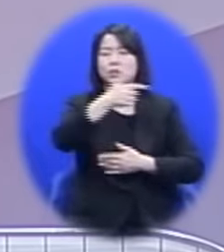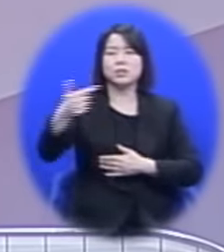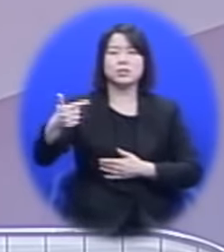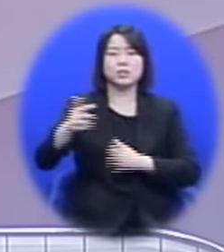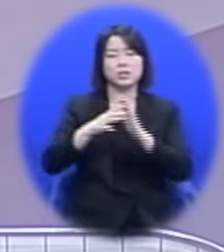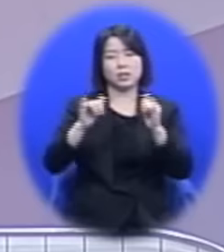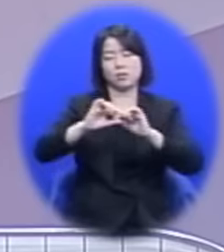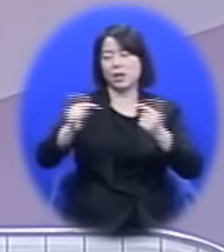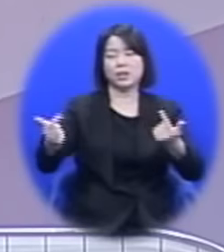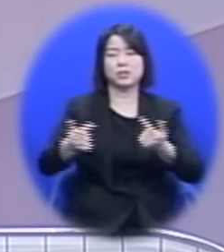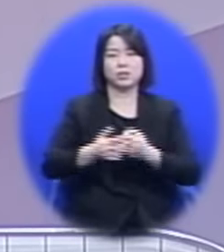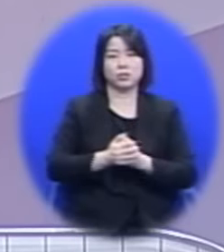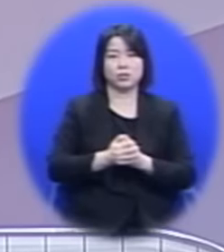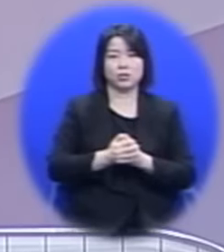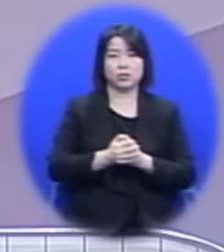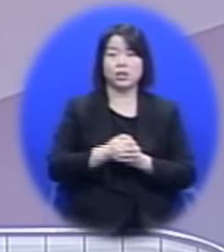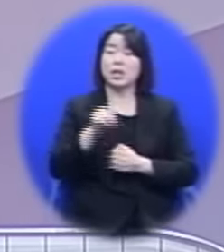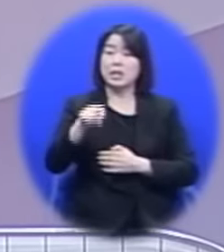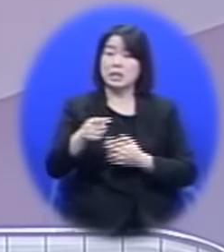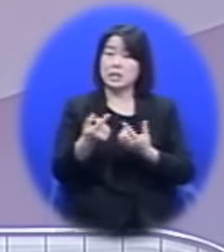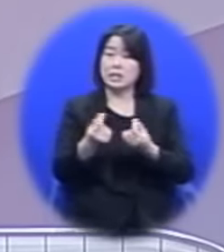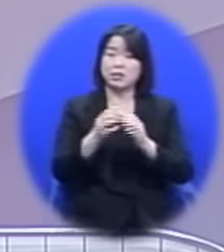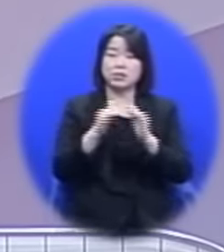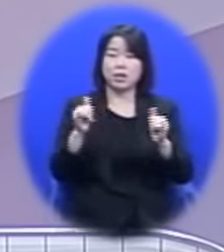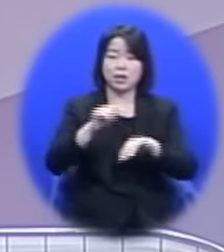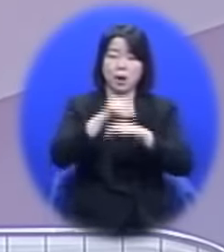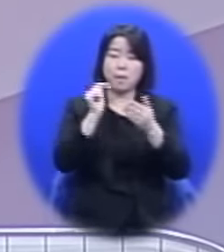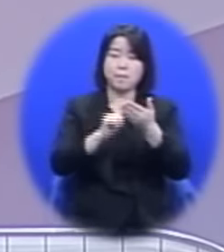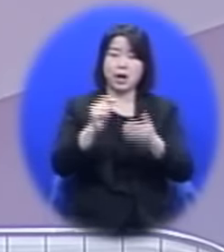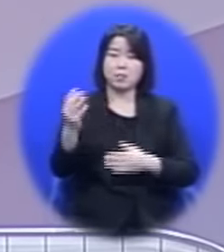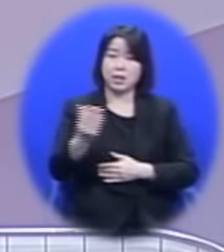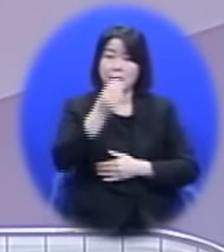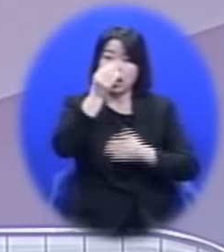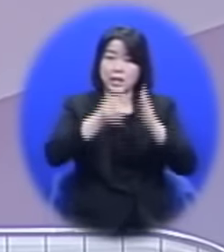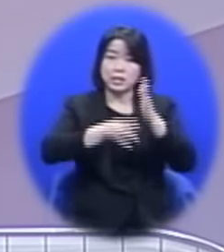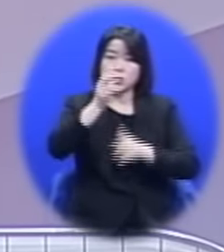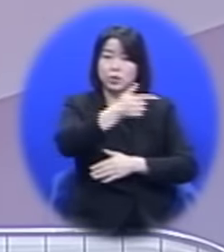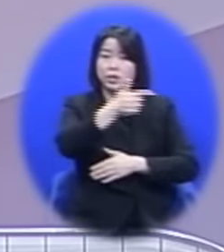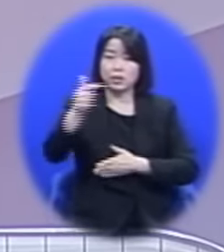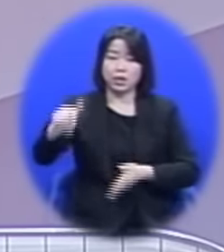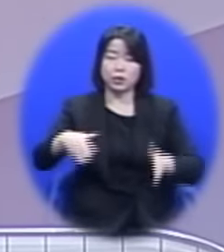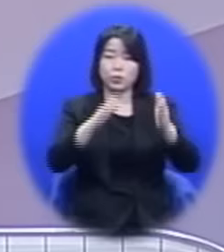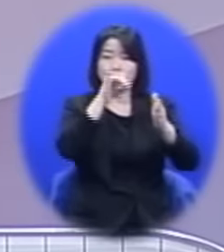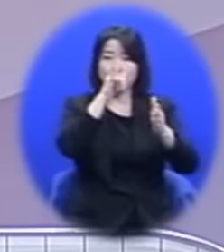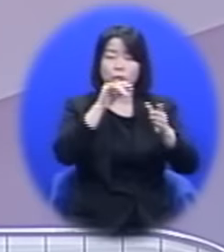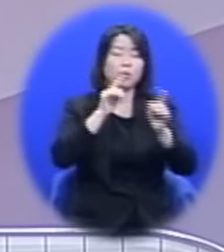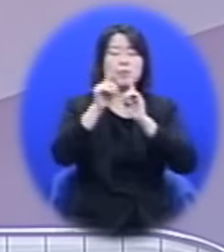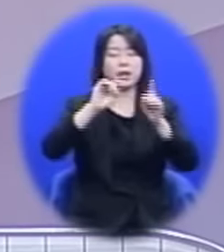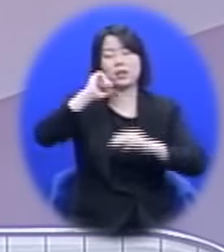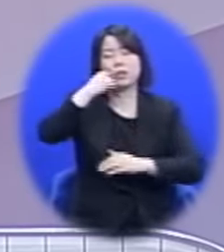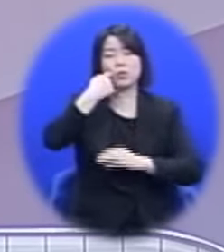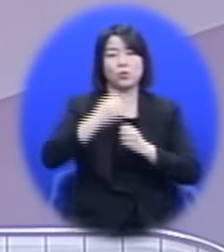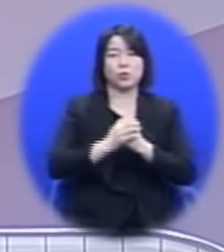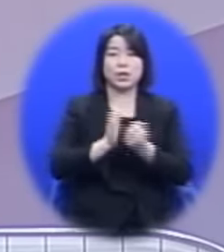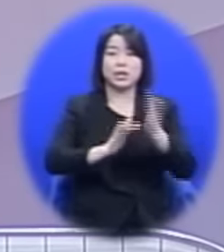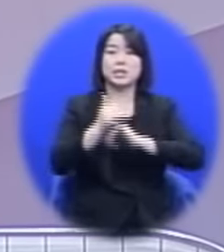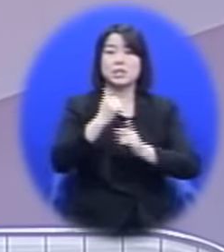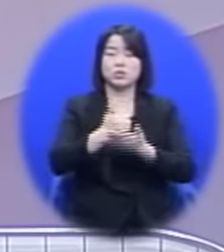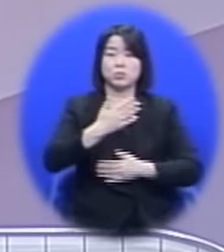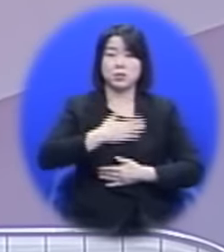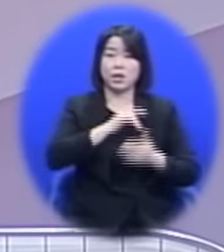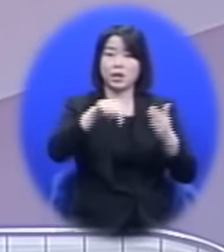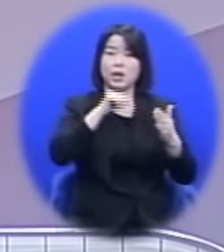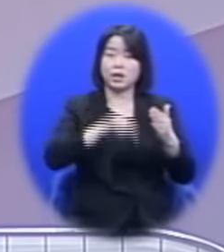아니에요. 이런 사람은 마음의 시온의 대로가 있다고 말할 수가 없는 겁니다. 예수님이 내 안에